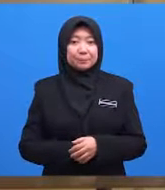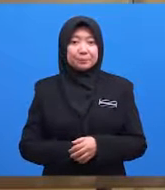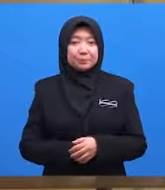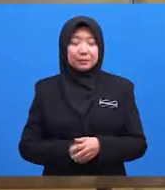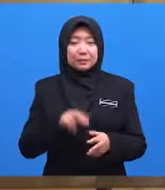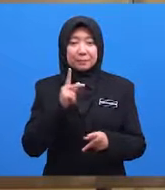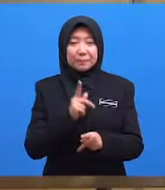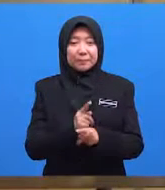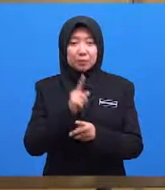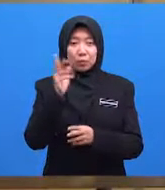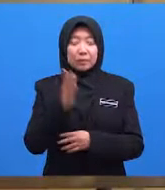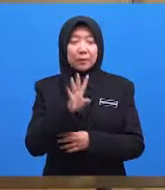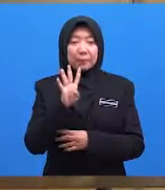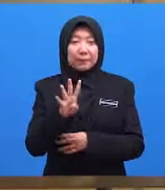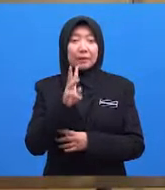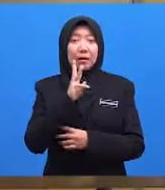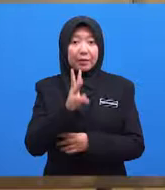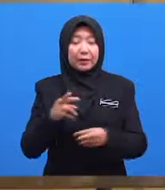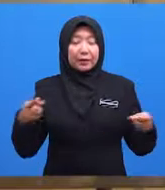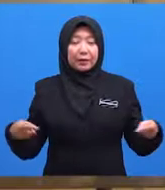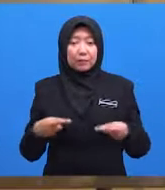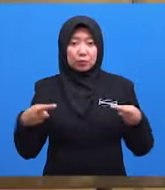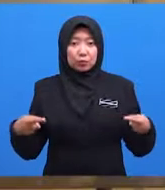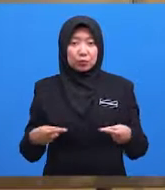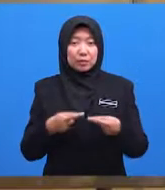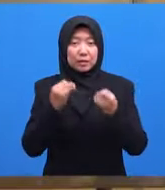Simpan 1/4 air rebusan spaghetti